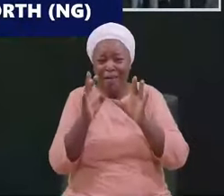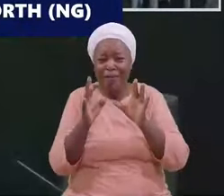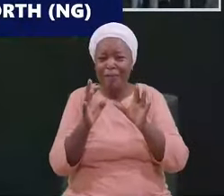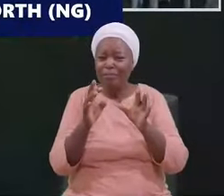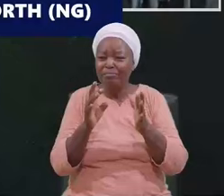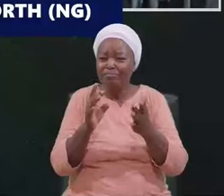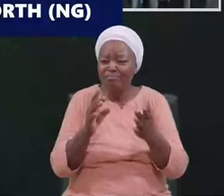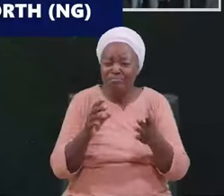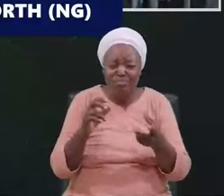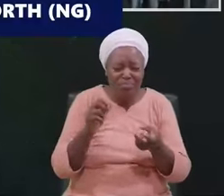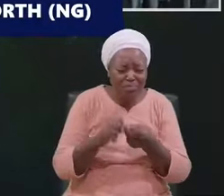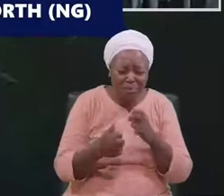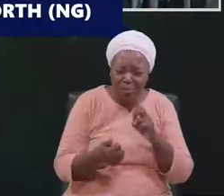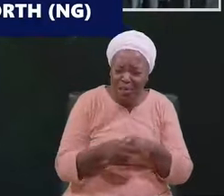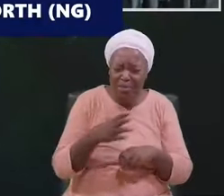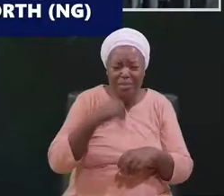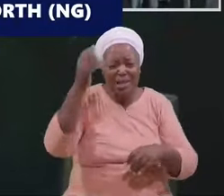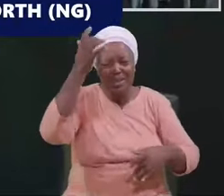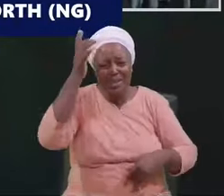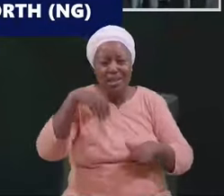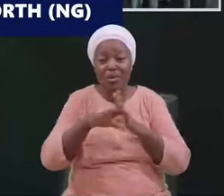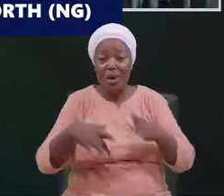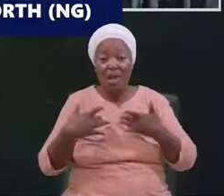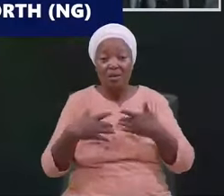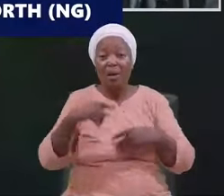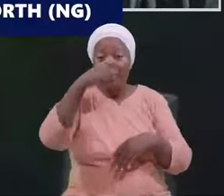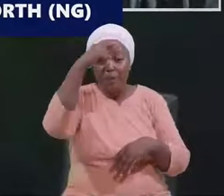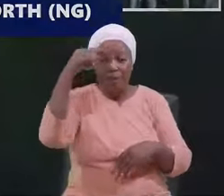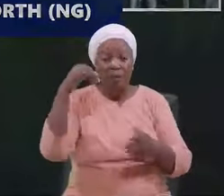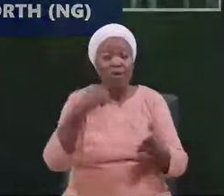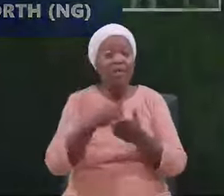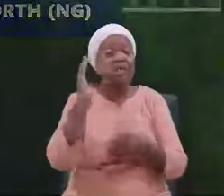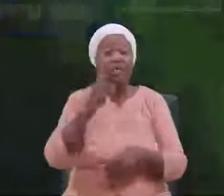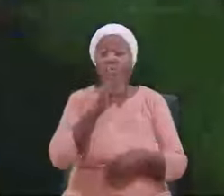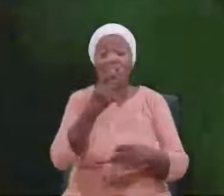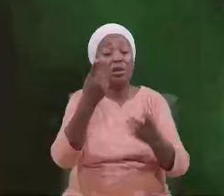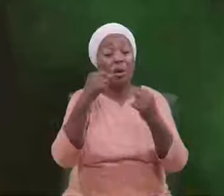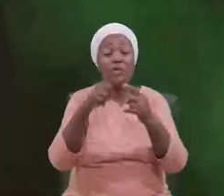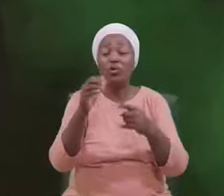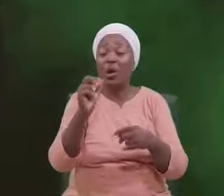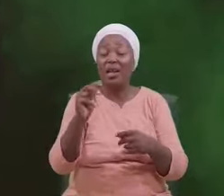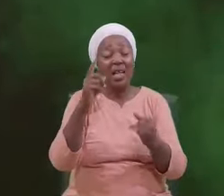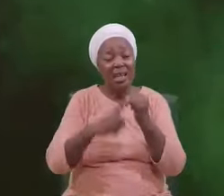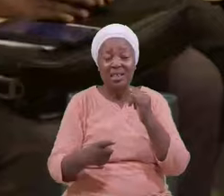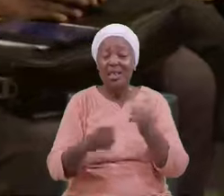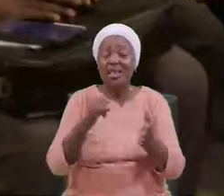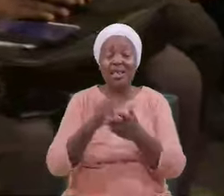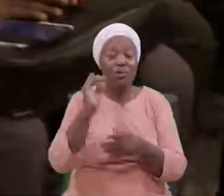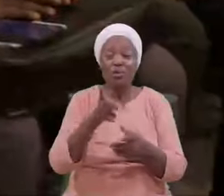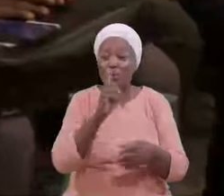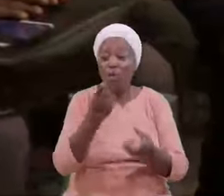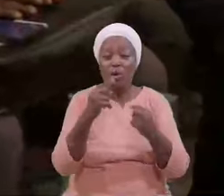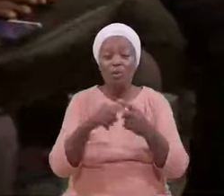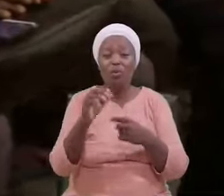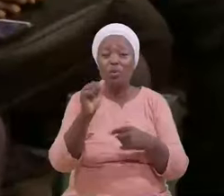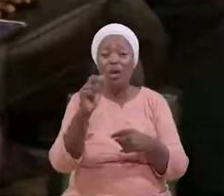de cette maladie terrible qui ronge tes finances, cela va prendre fin. Je dis cela va